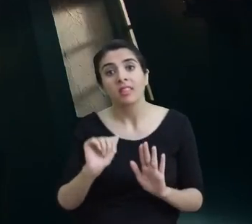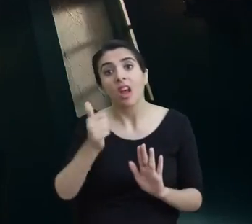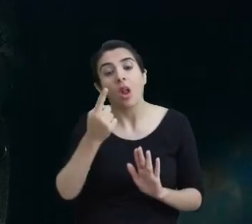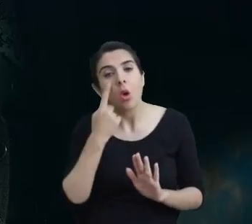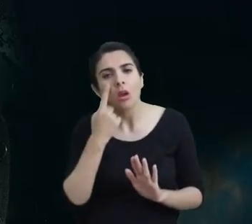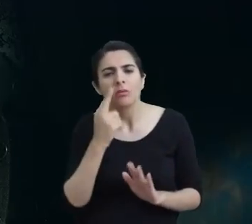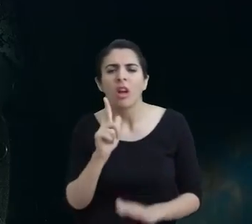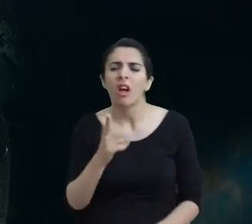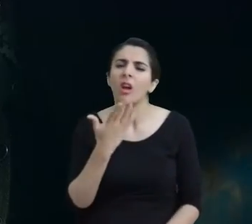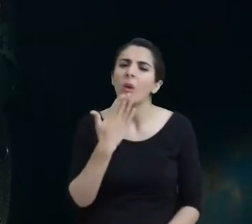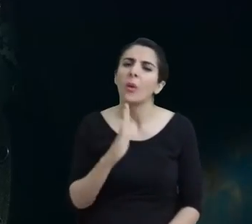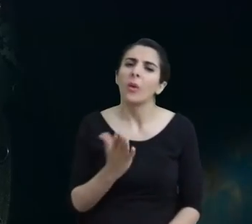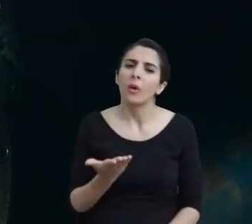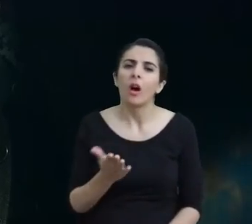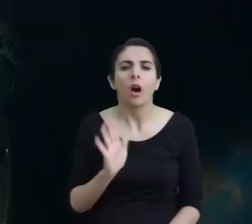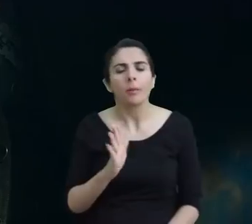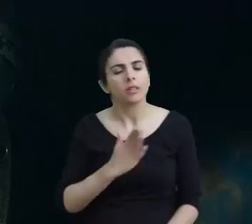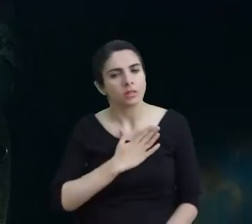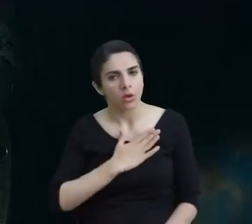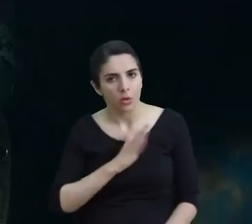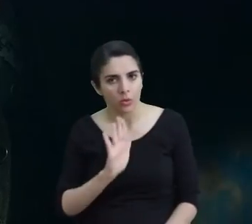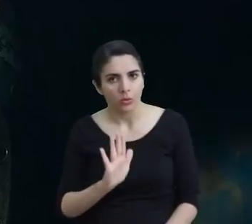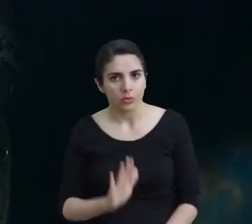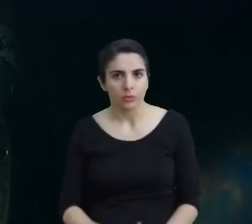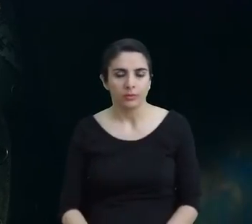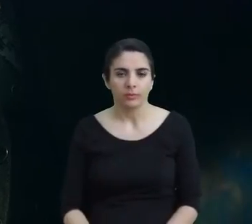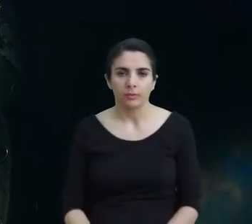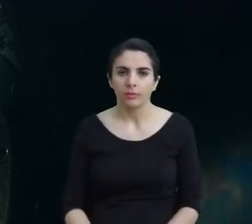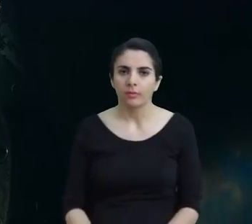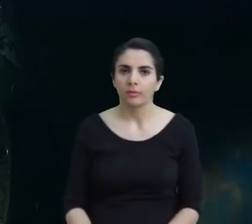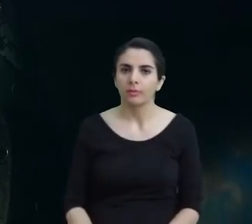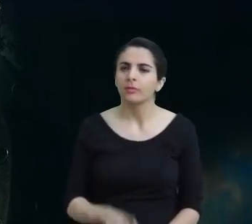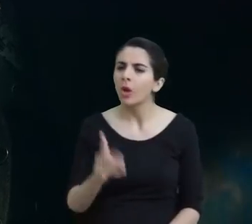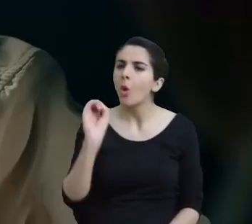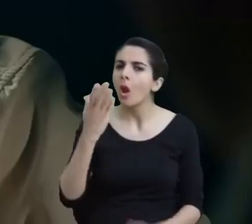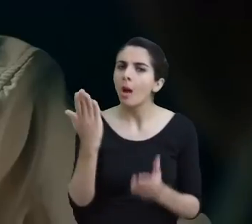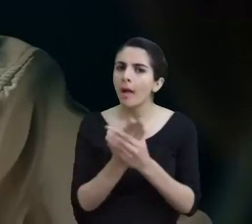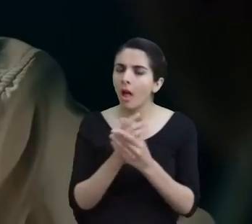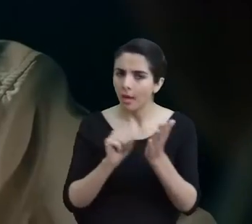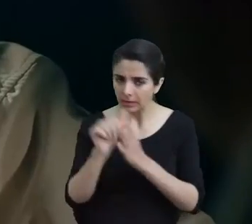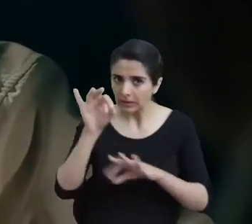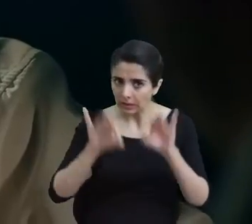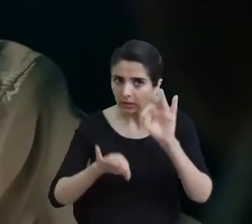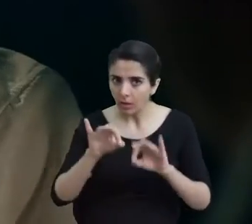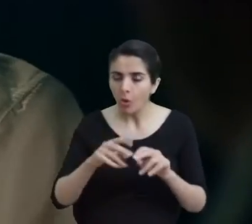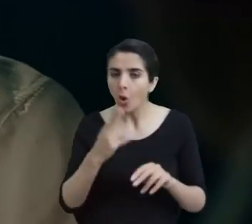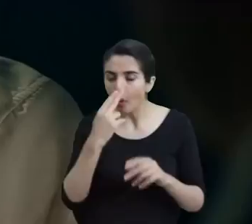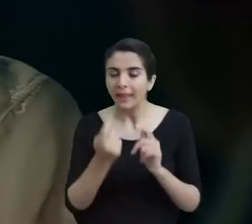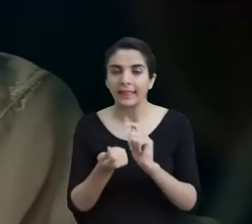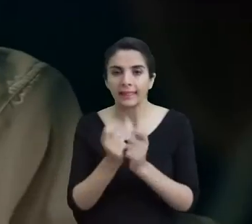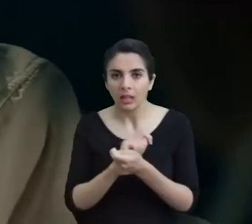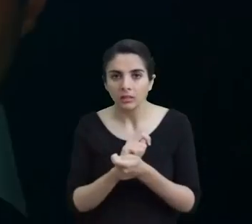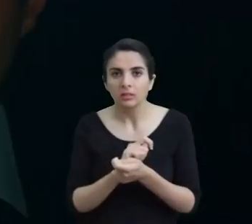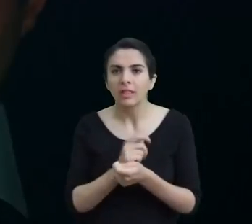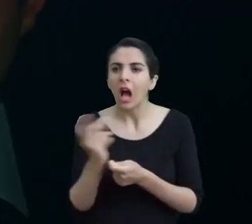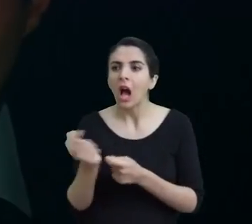Tabii yarına kadar. Gerek yoktu. Ama sağ ol. Sana gönderdiğimiz belgeleri inceledin mi? Nöbetçi